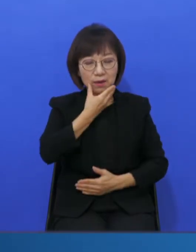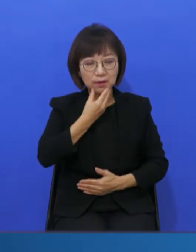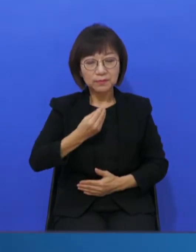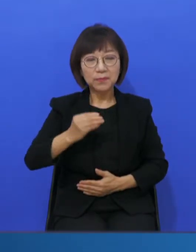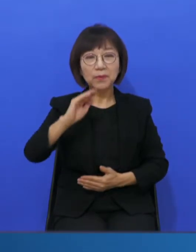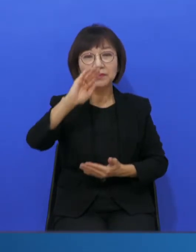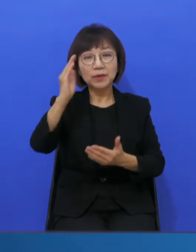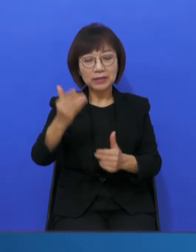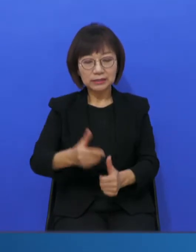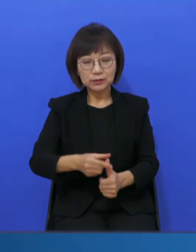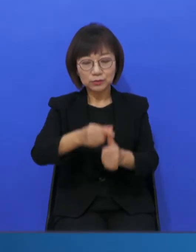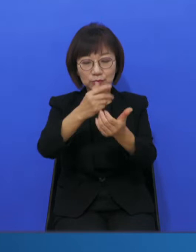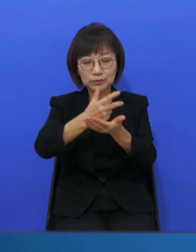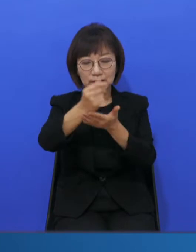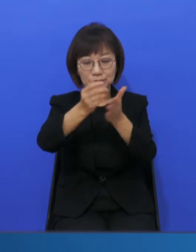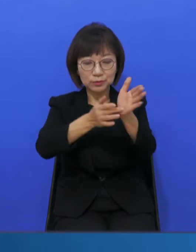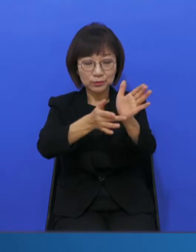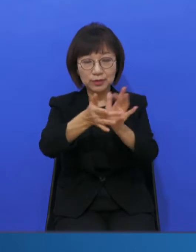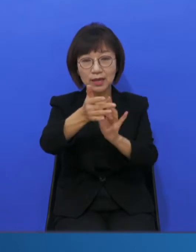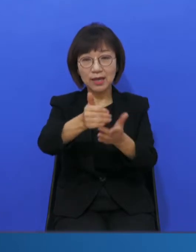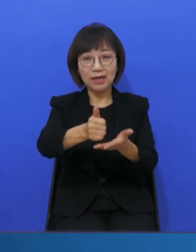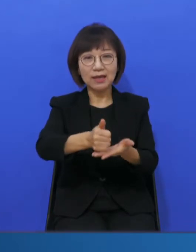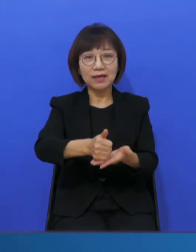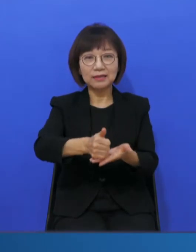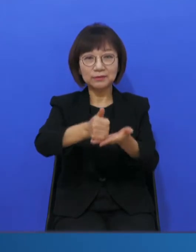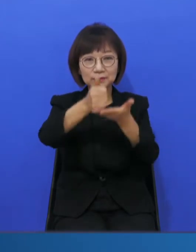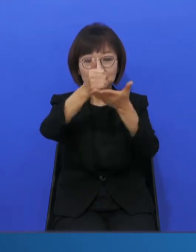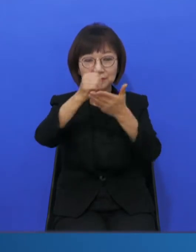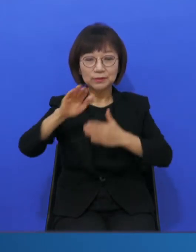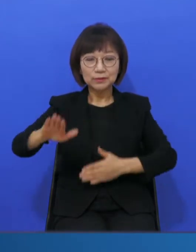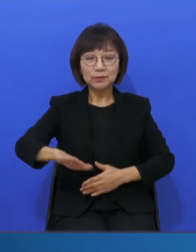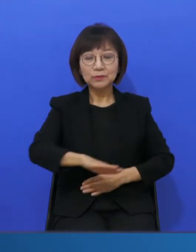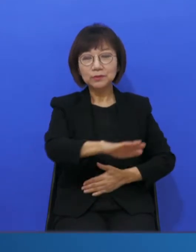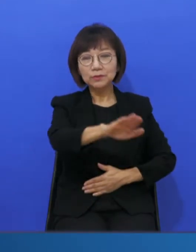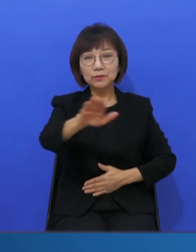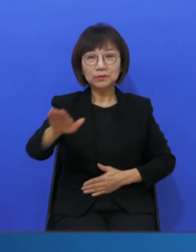찬양하라 복되신 곳에 주 예수